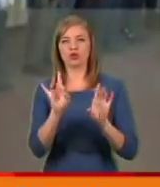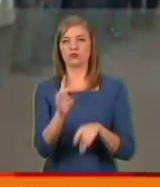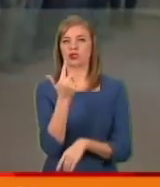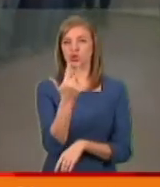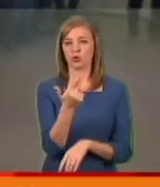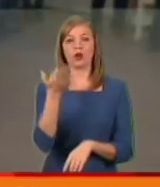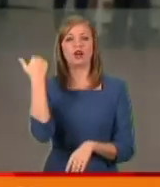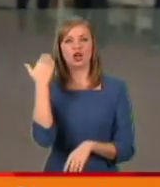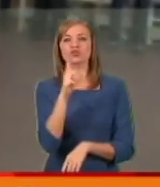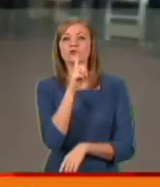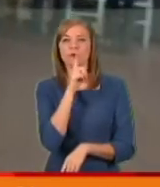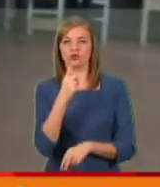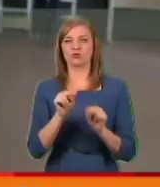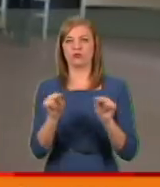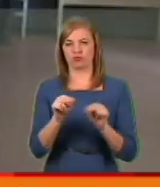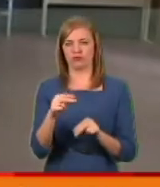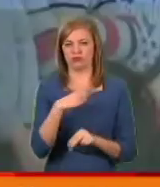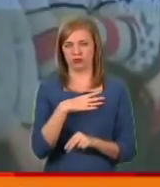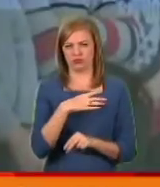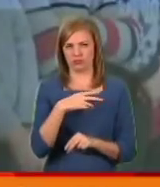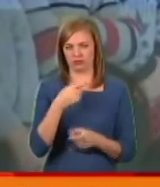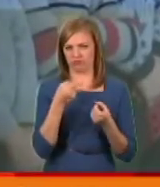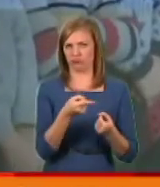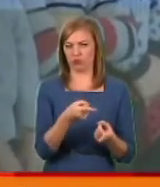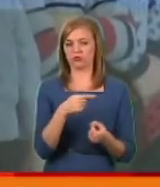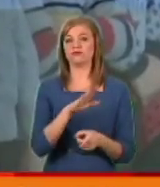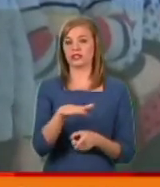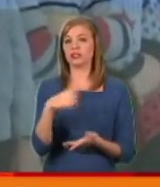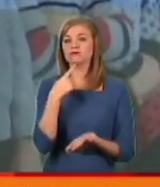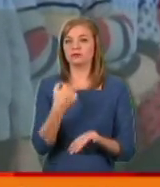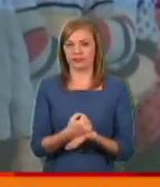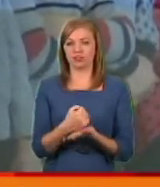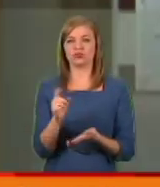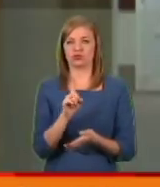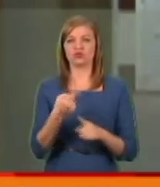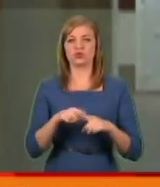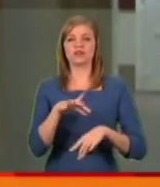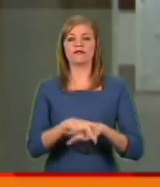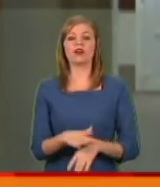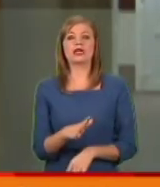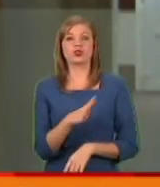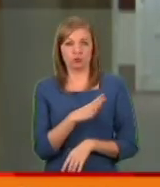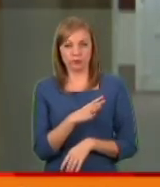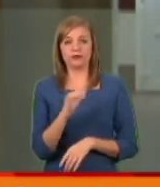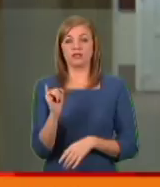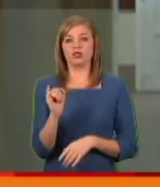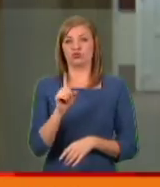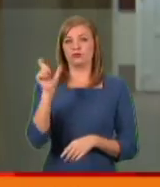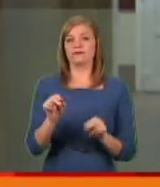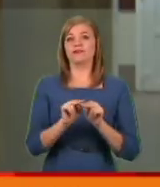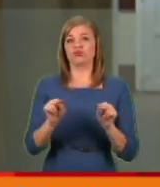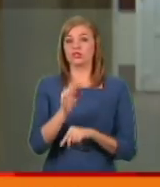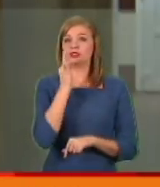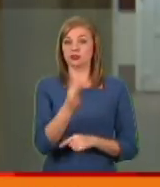троє. Раніше мовчали, бо вчителька їм погрожувала. Діти підтвердили, що такий факт був і що вчитель